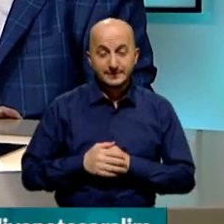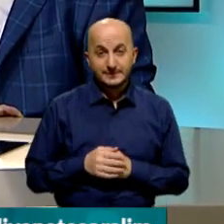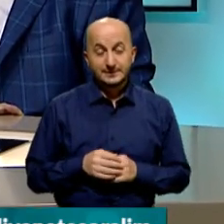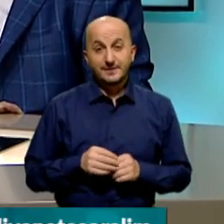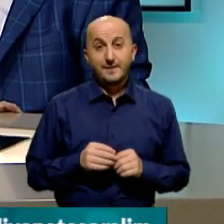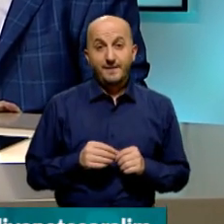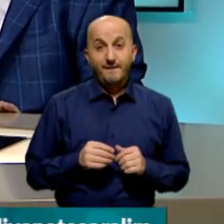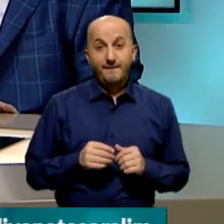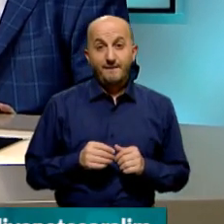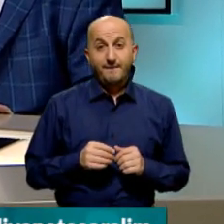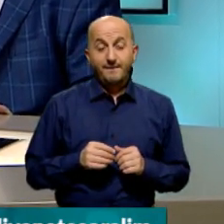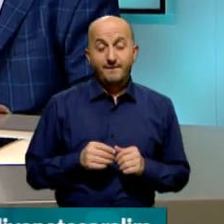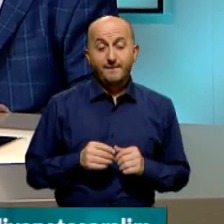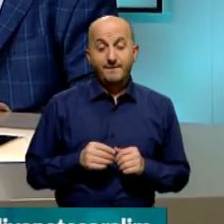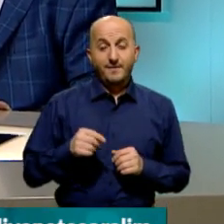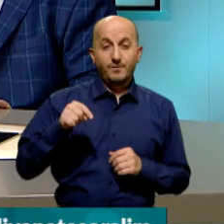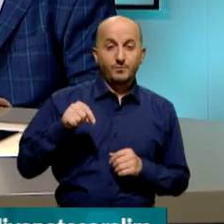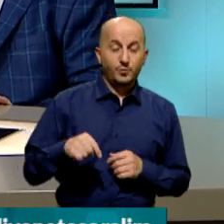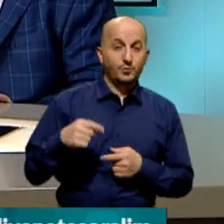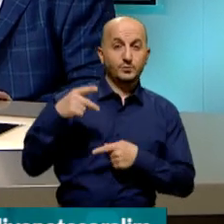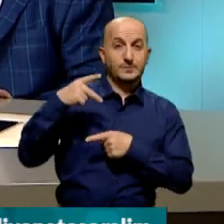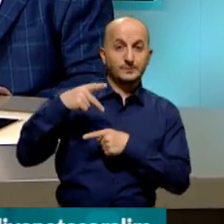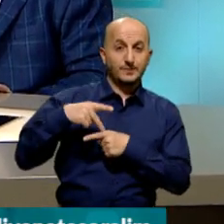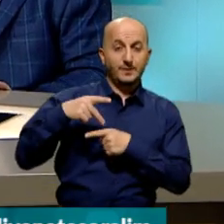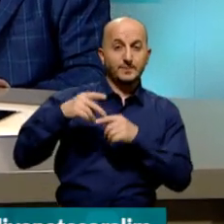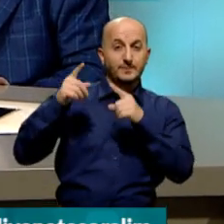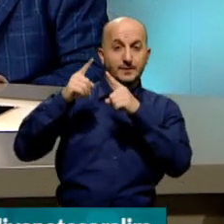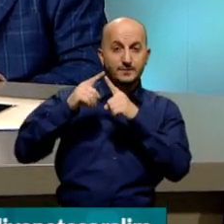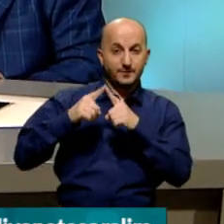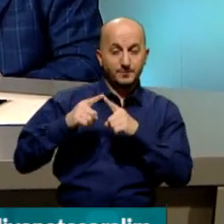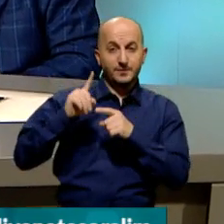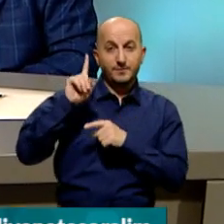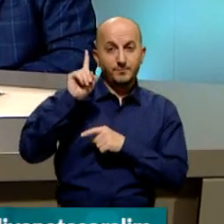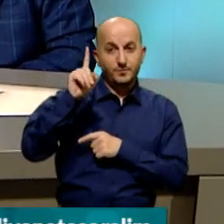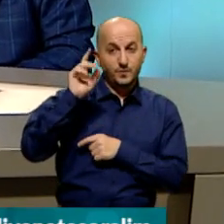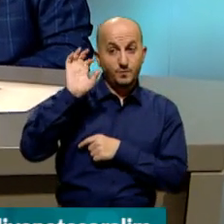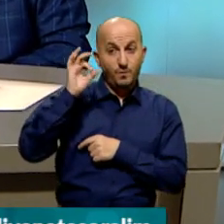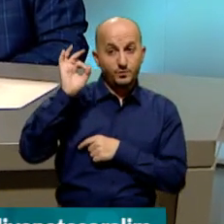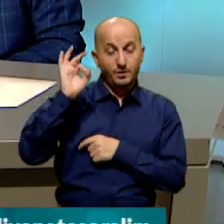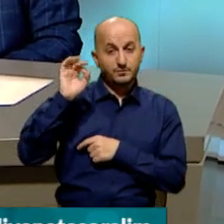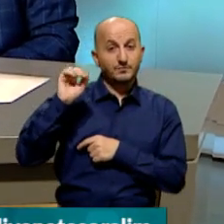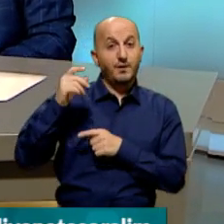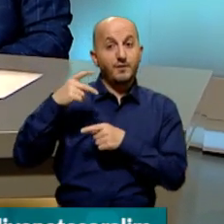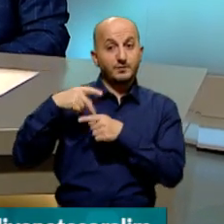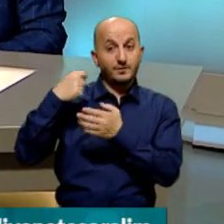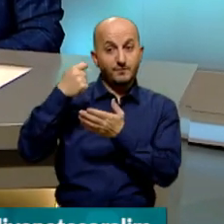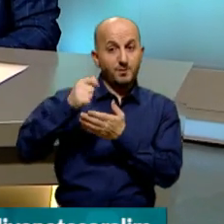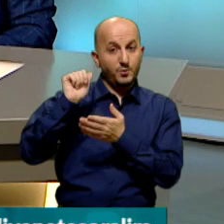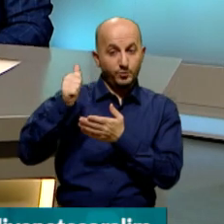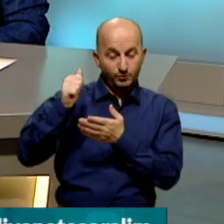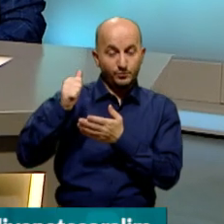da. Yani bugün zekatımızı hesap ettik. 1 Ocak'ta zekat günümüz bizim. Evet, zekat